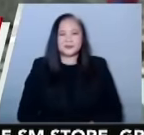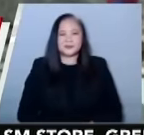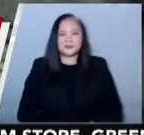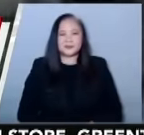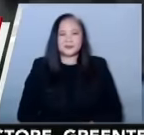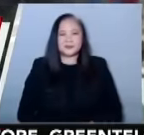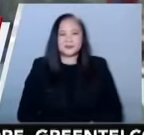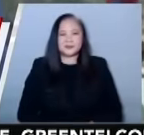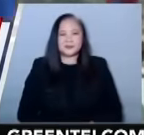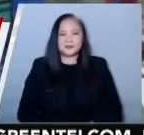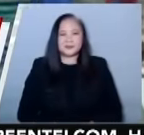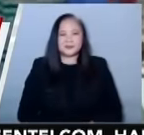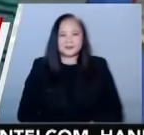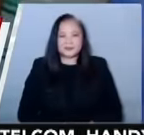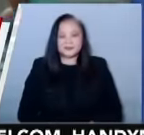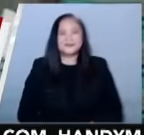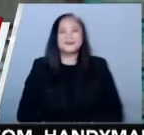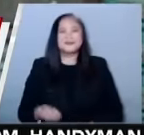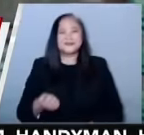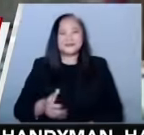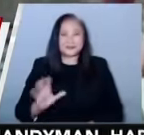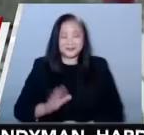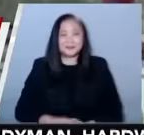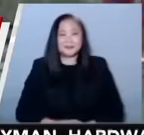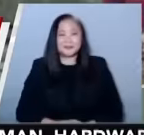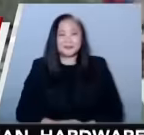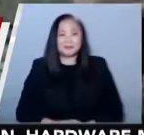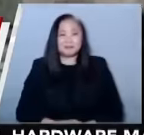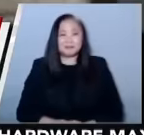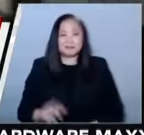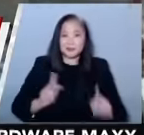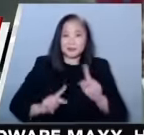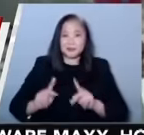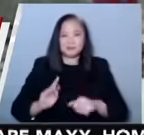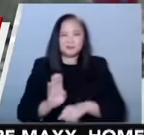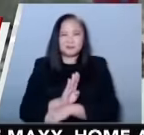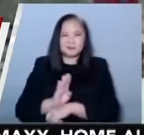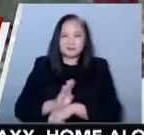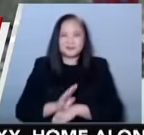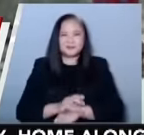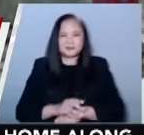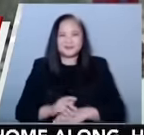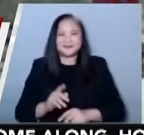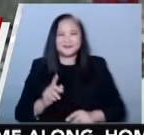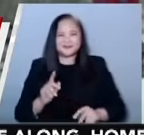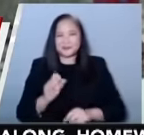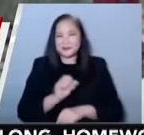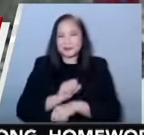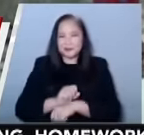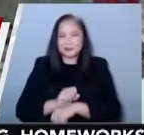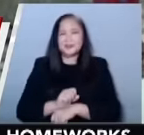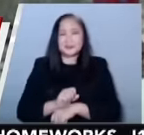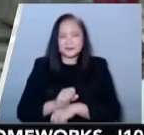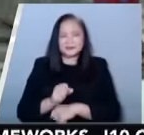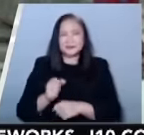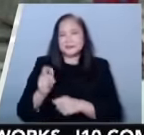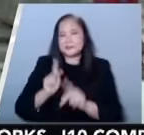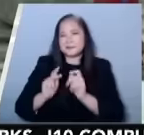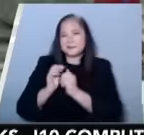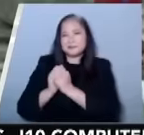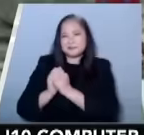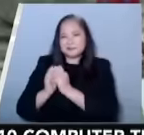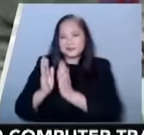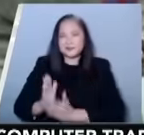Ivan, magandang umaga. Abalaman sa kani-kanilang mga trabaho, maraming deboto ng Baklaran Church ang hindi nakakalimot na magdasal, lalo na